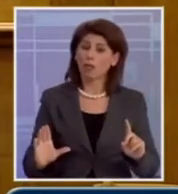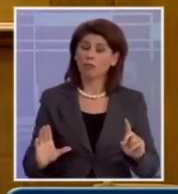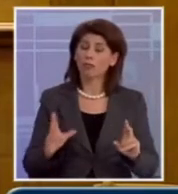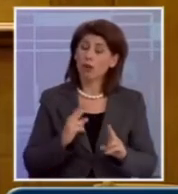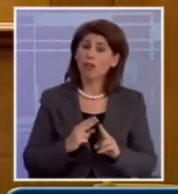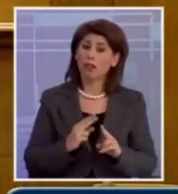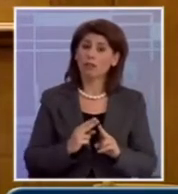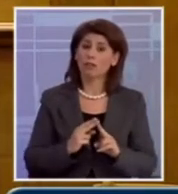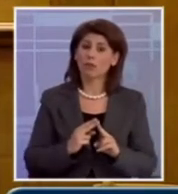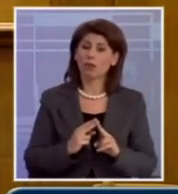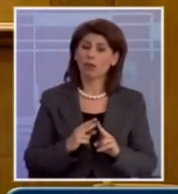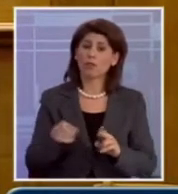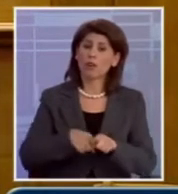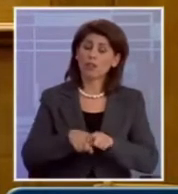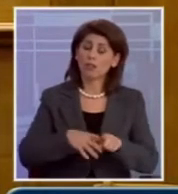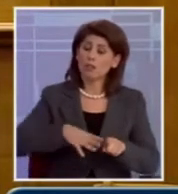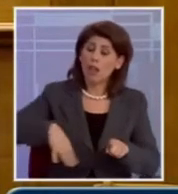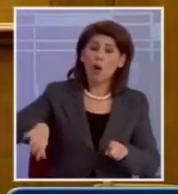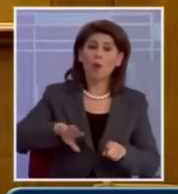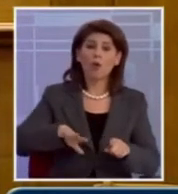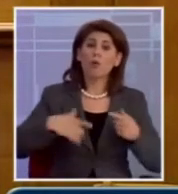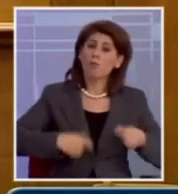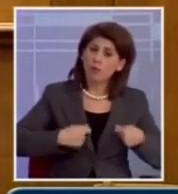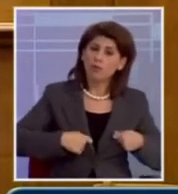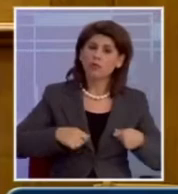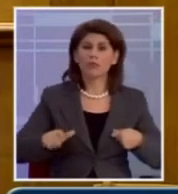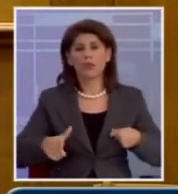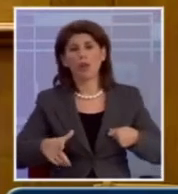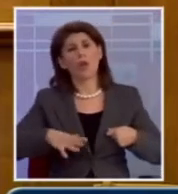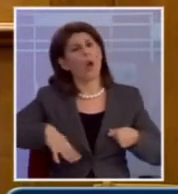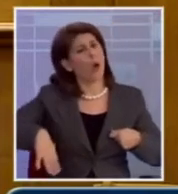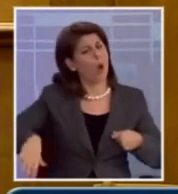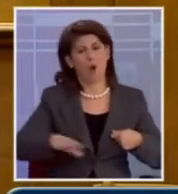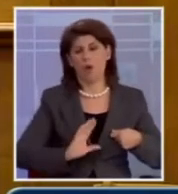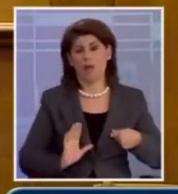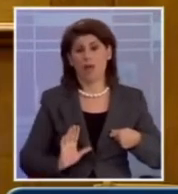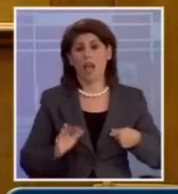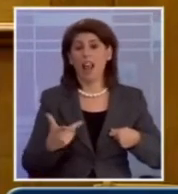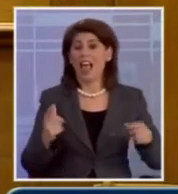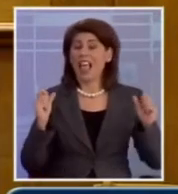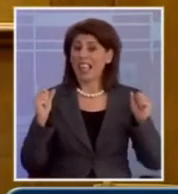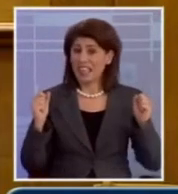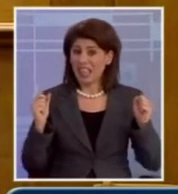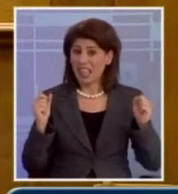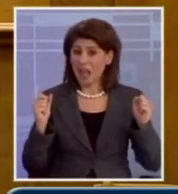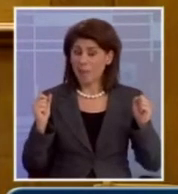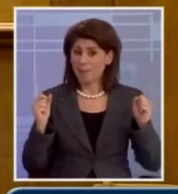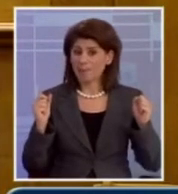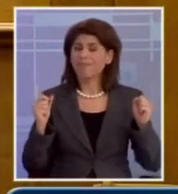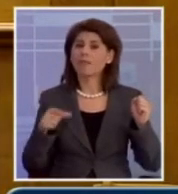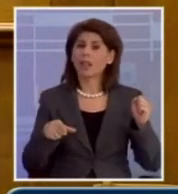αφορά όλους μας, πλούσιους και φτωχούς. Είναι όμως ένα αγαθό που θα πρέπει